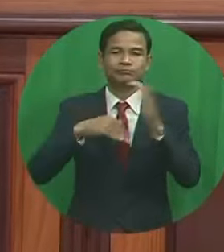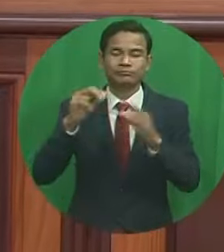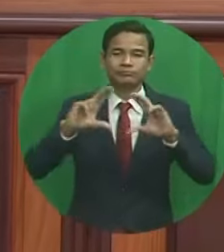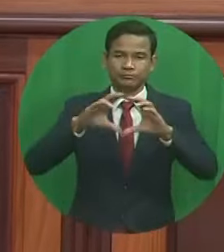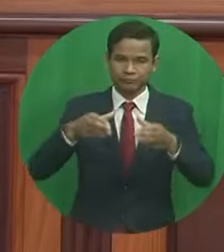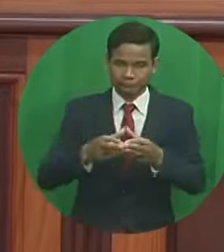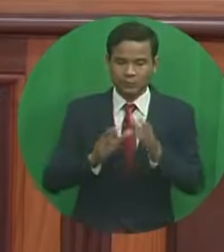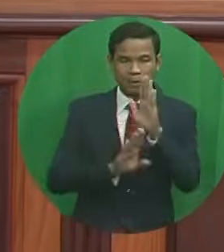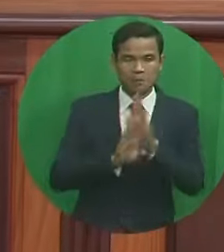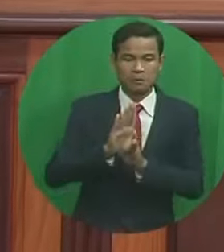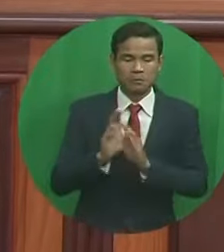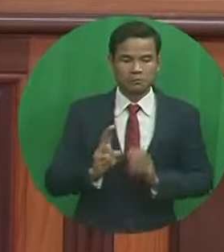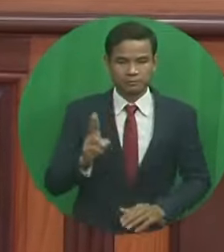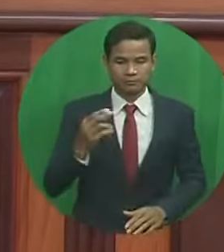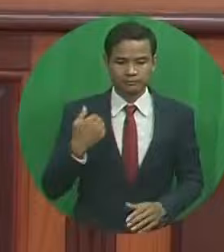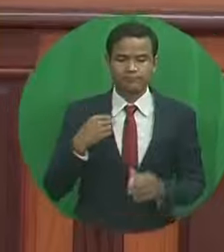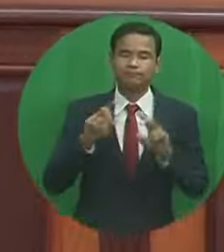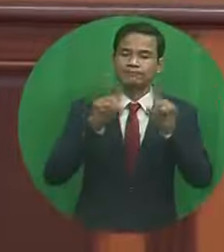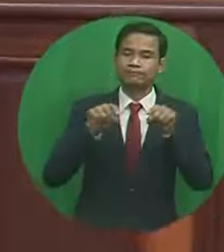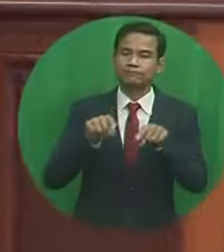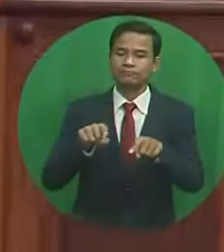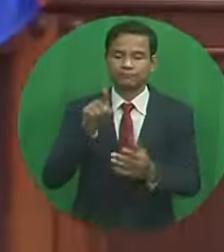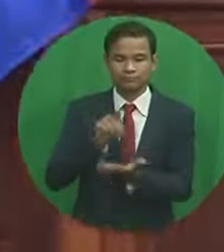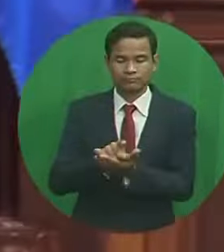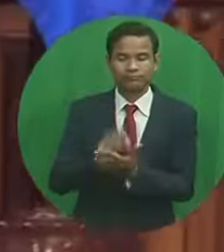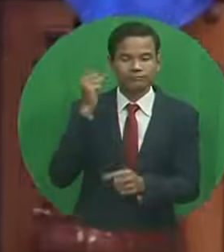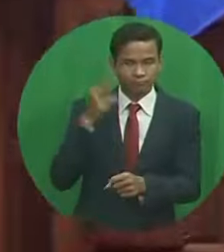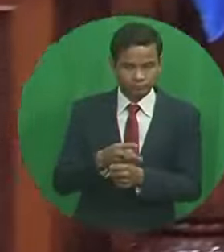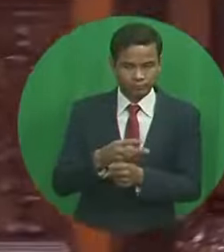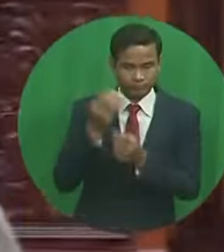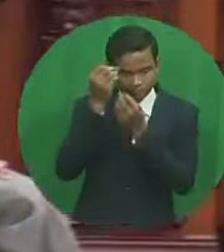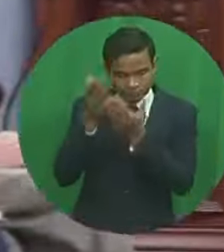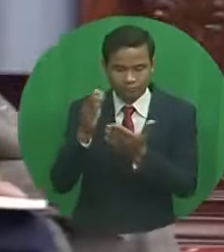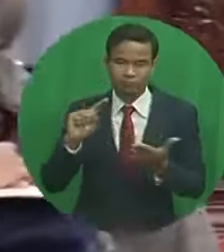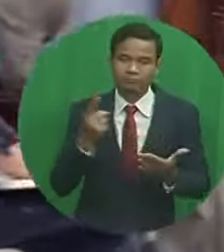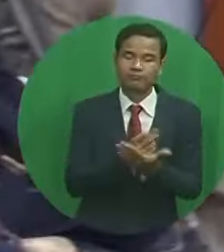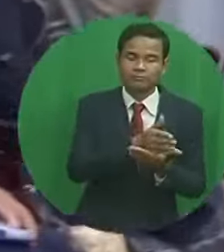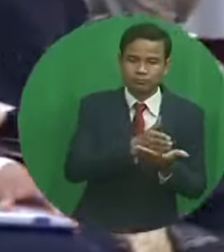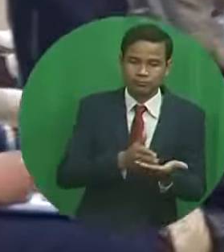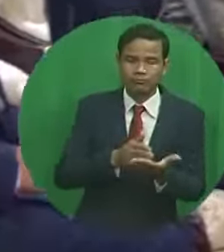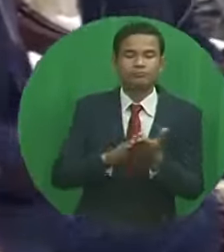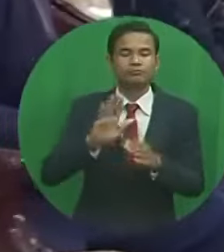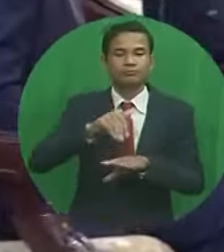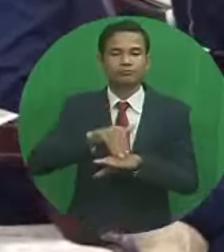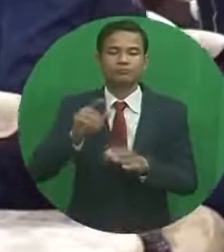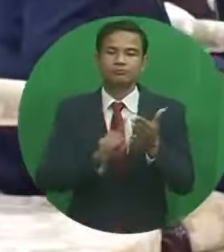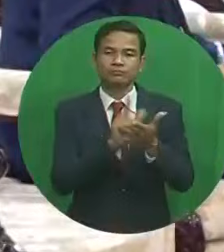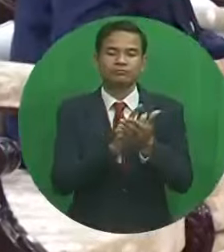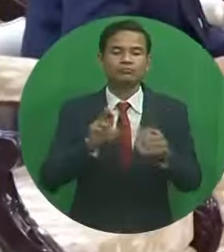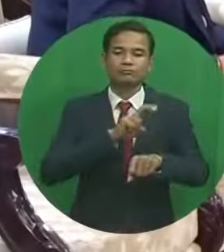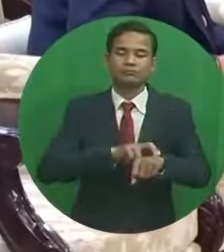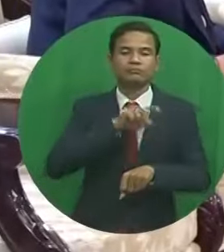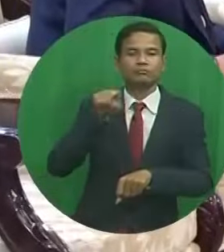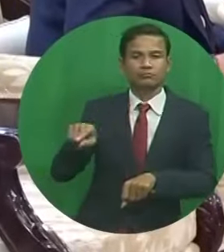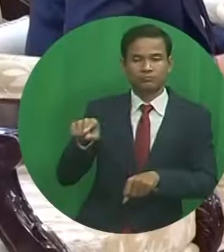ញបានឆាប់រហ័សជាកត្តាមួយដ៏សំខាន់និងចាំបាច់ដើម្បីរួមចំណែកលើកស្ទួយសេដ្ឋកិច្ចជាតិនៅក្នុងឱកាសនោះស